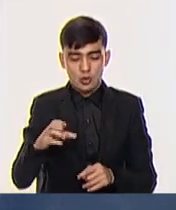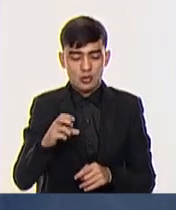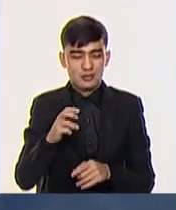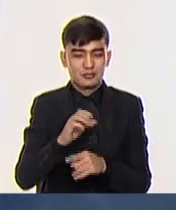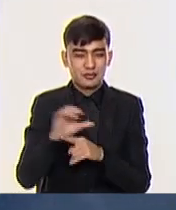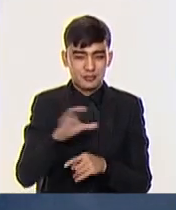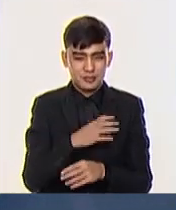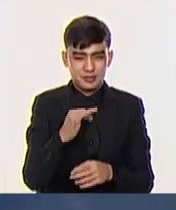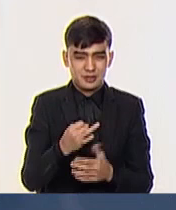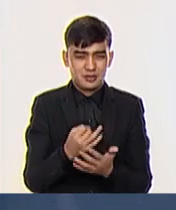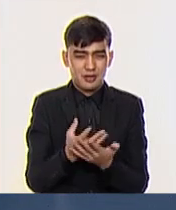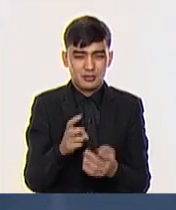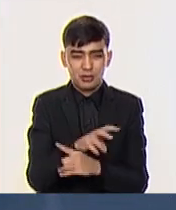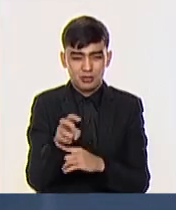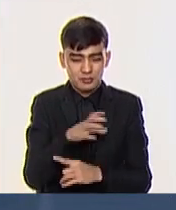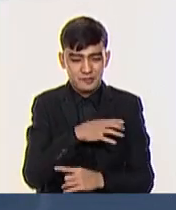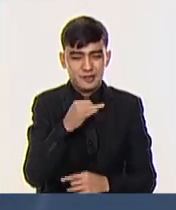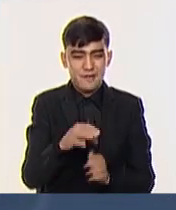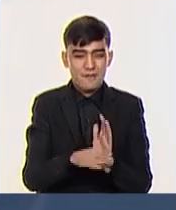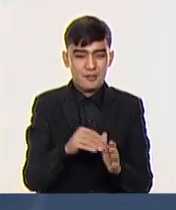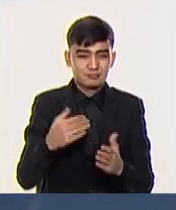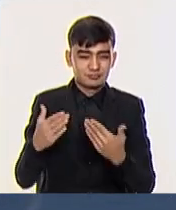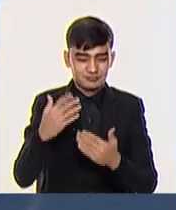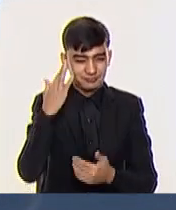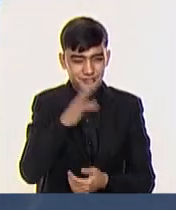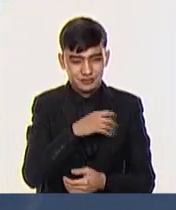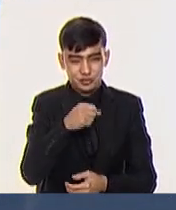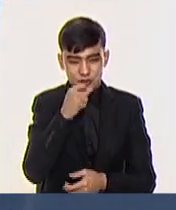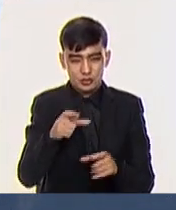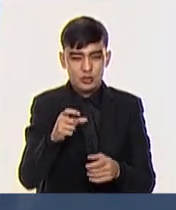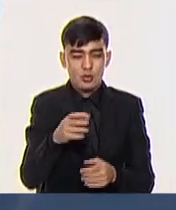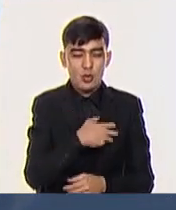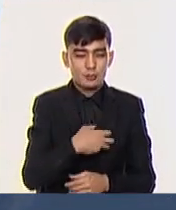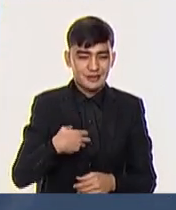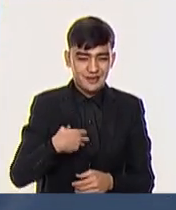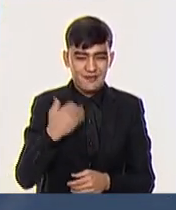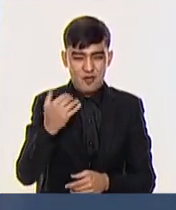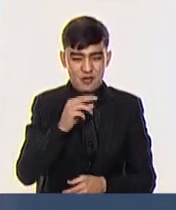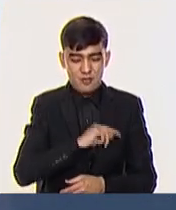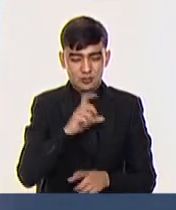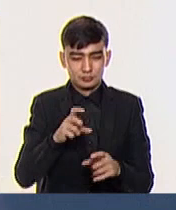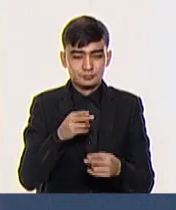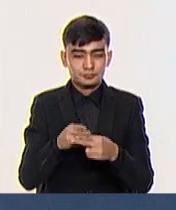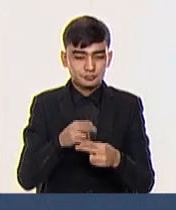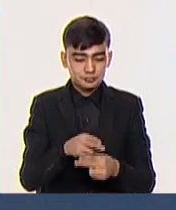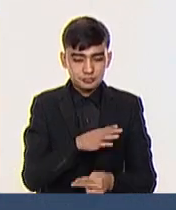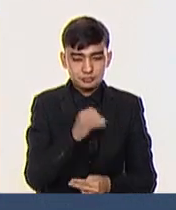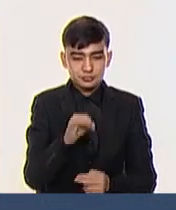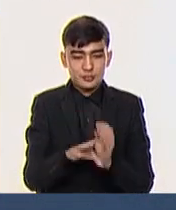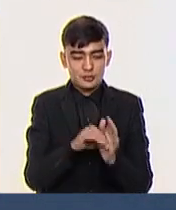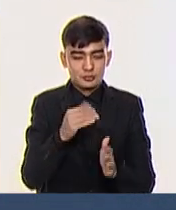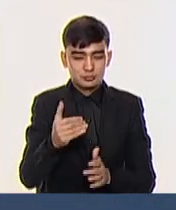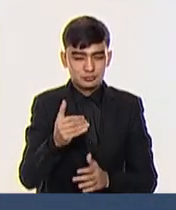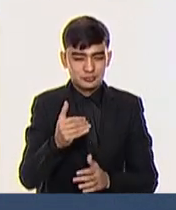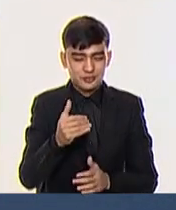біраз әуреге салған. Сабылған сайлаушылармен тілдеспек болған тілшілерге комиссия мүшелері кедергі келтірсе, енді бір сайлау учаскесінің